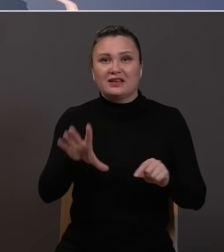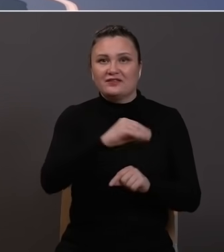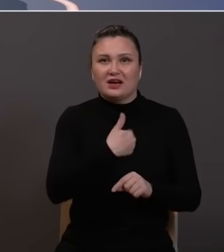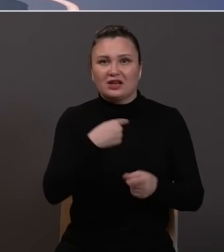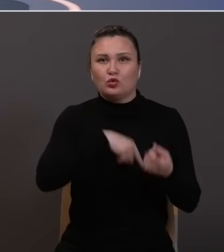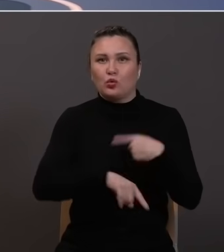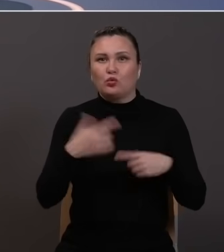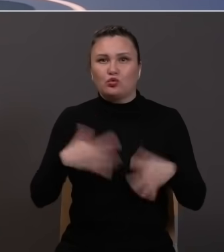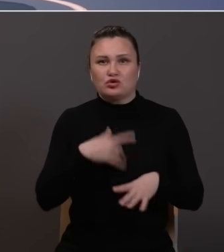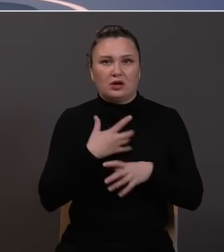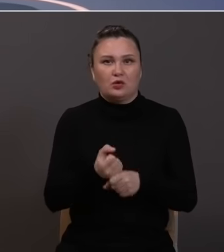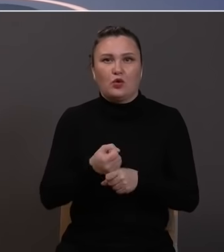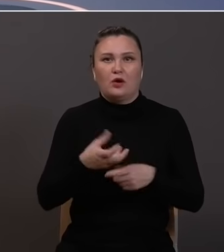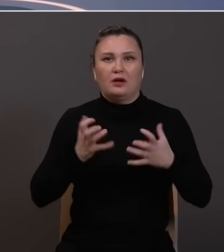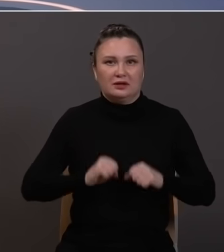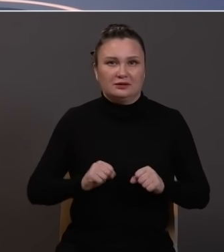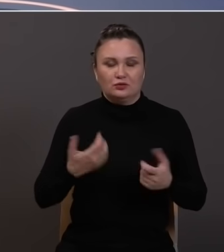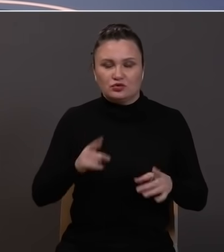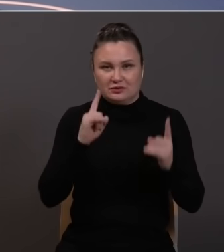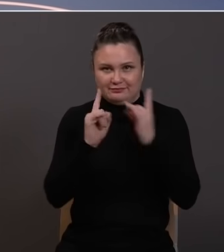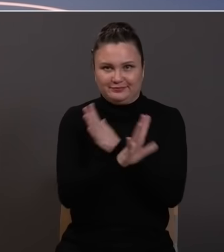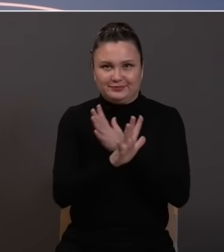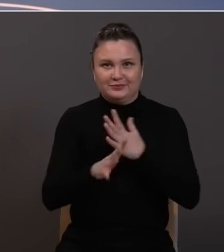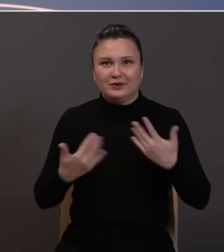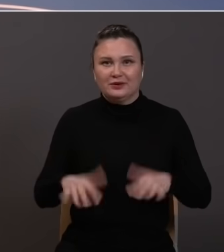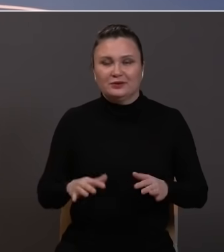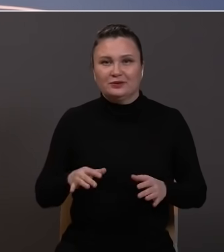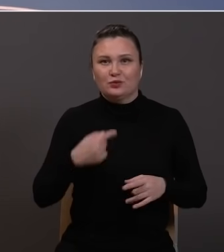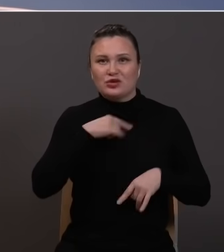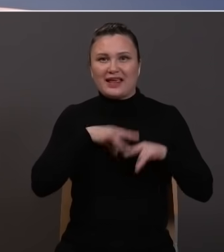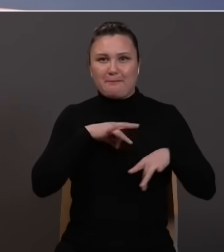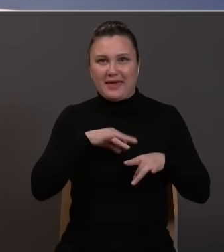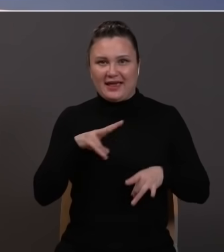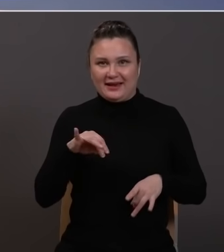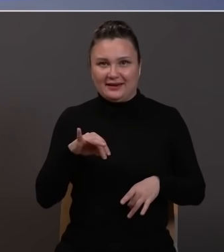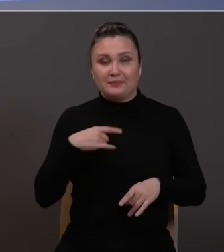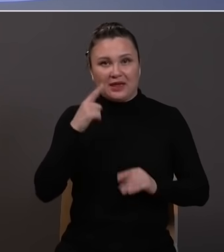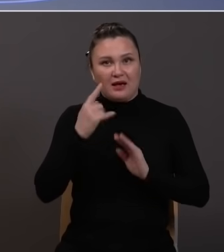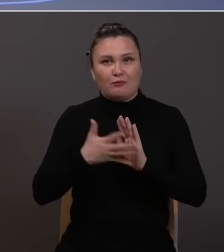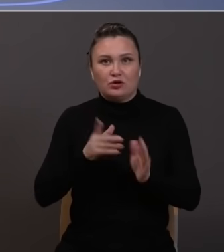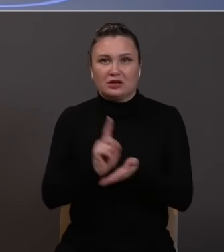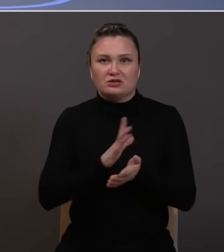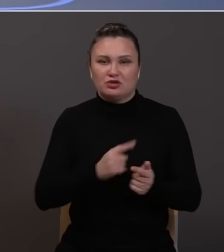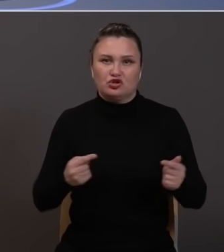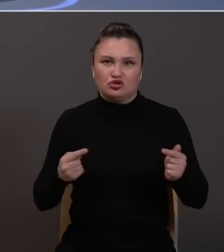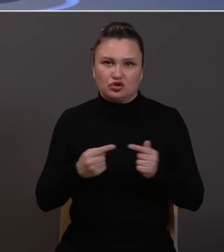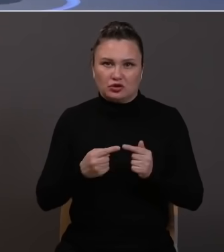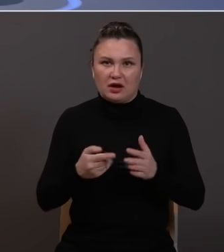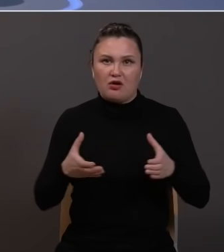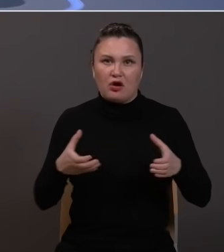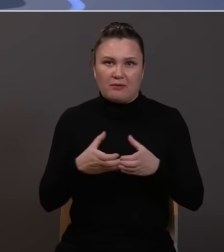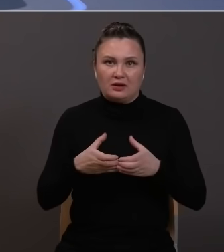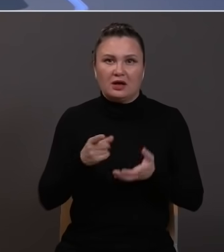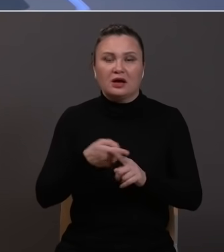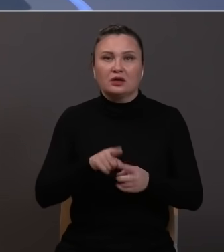я утрирую, конечно, но все друг друга уже вот так, все немножко подкипели. И я просто понял, что должна быть четкая команда, которая